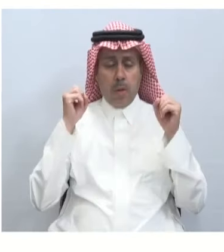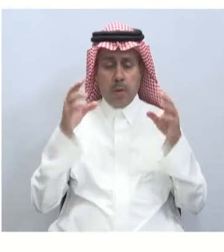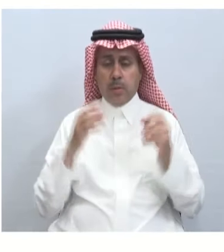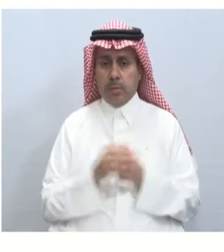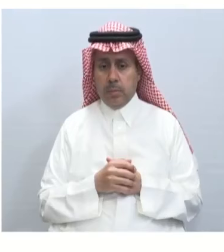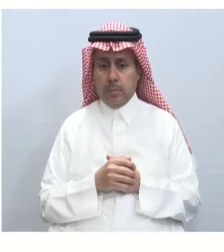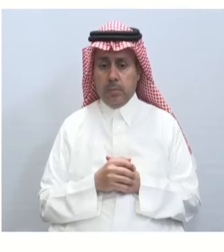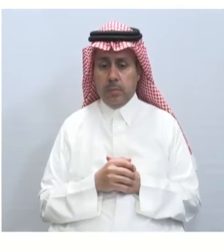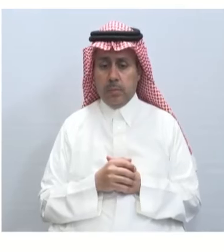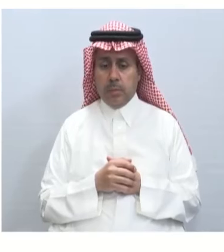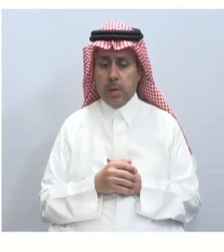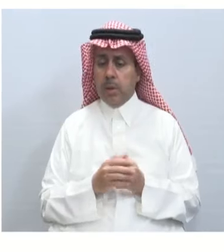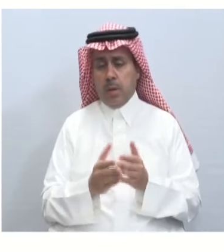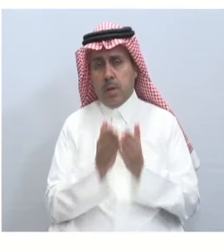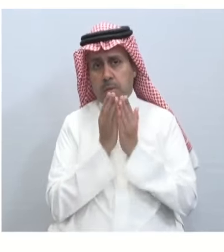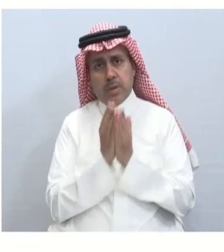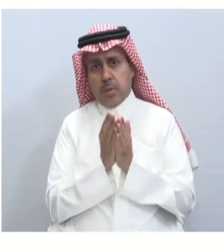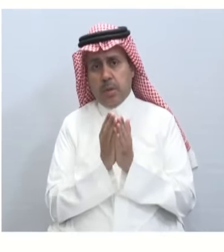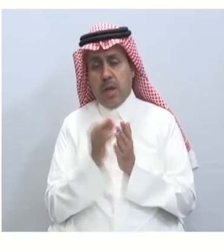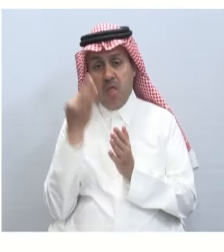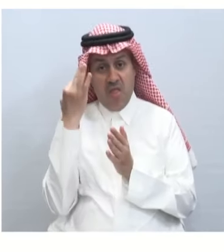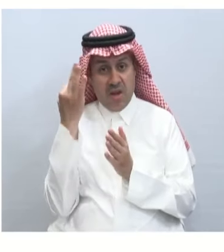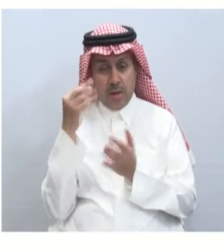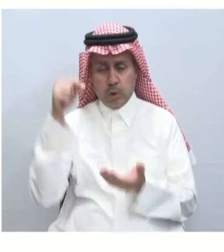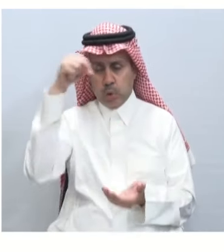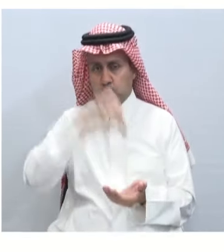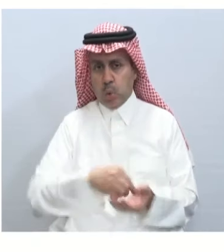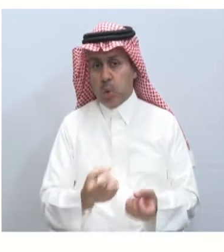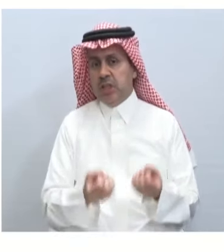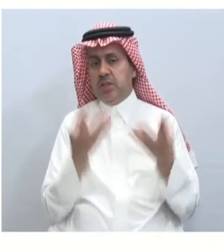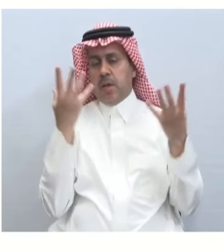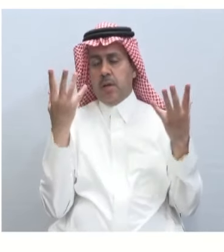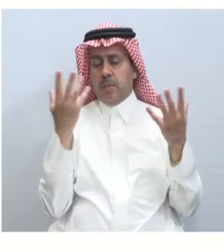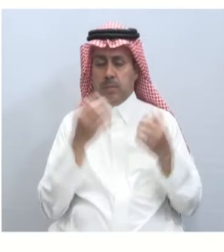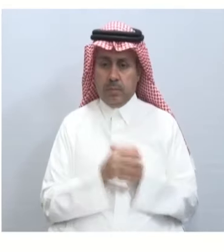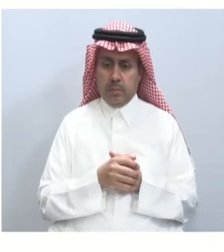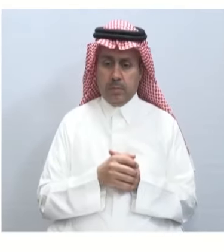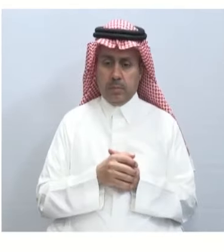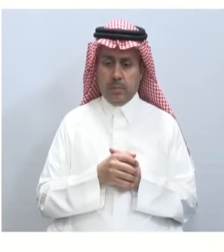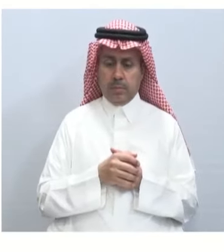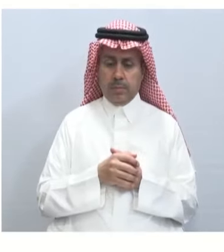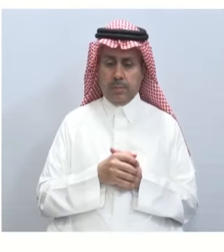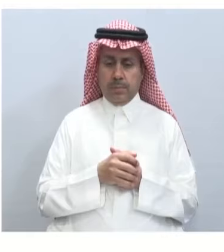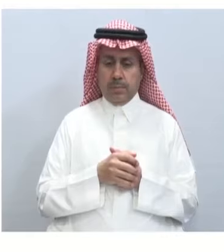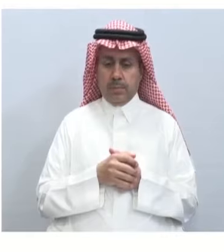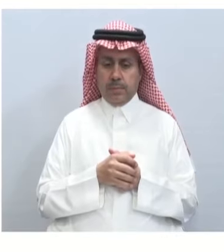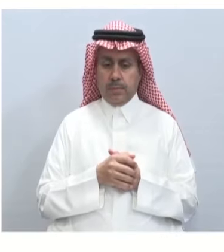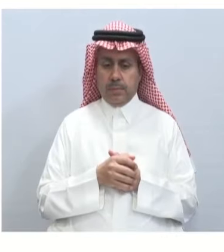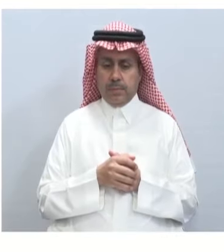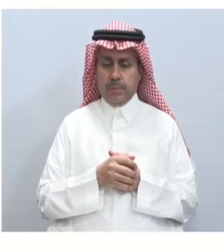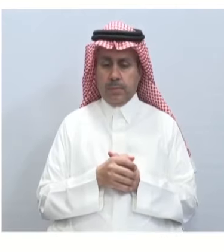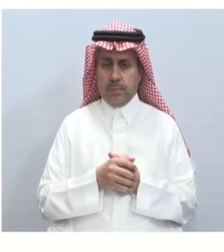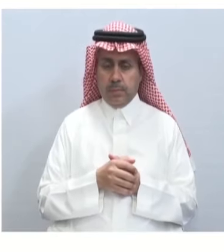الولد ويرجو الثالثه بان يدخله الله سبحانه وتعالى